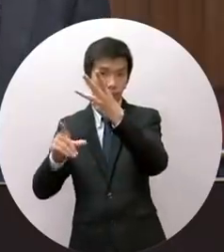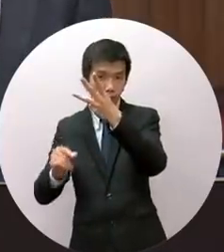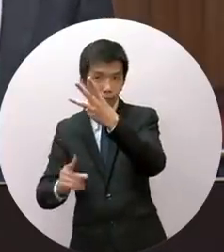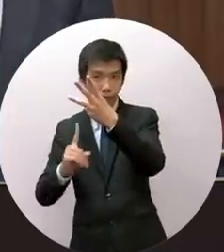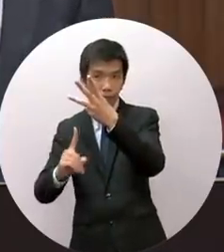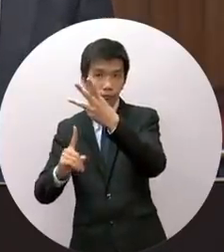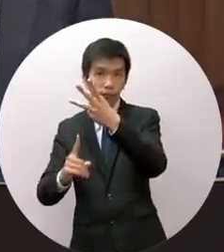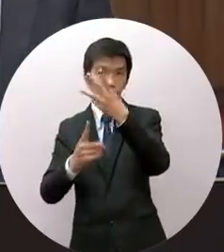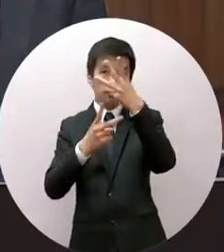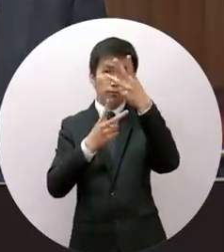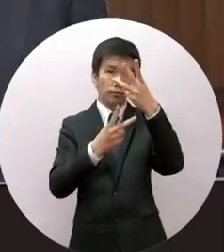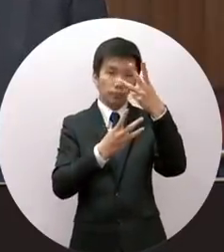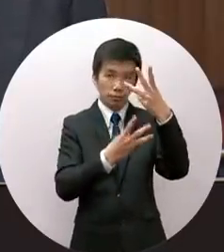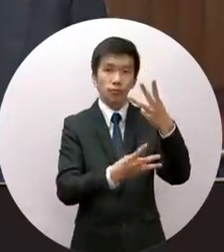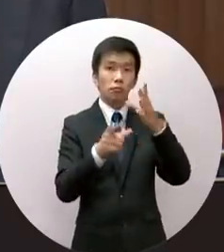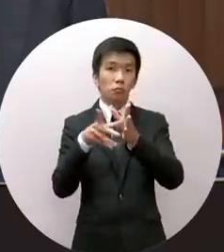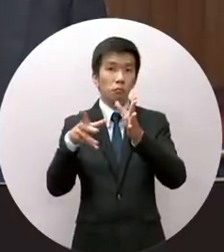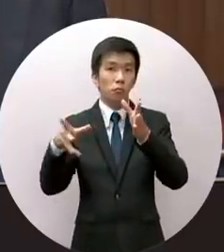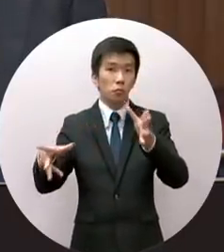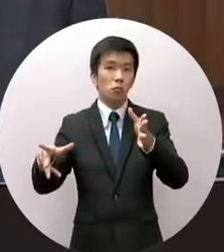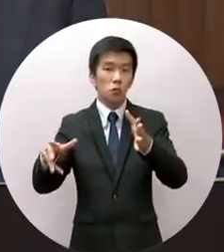整个空气就是紫报，